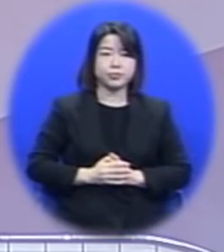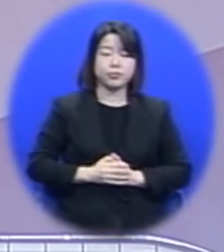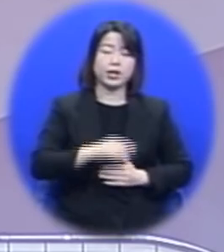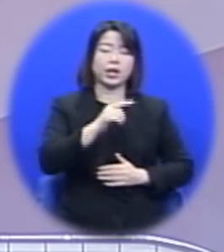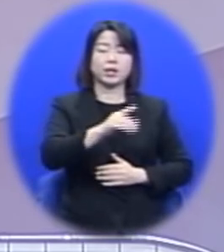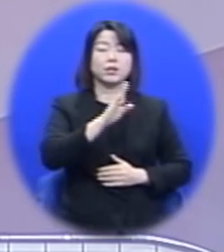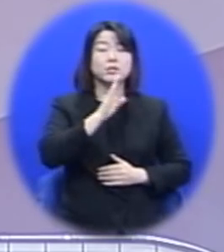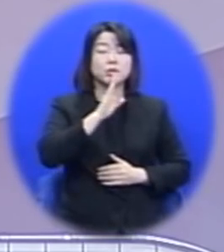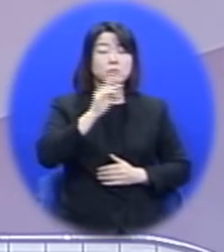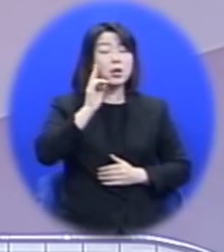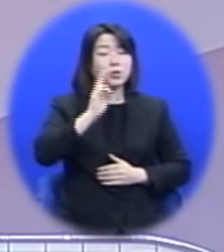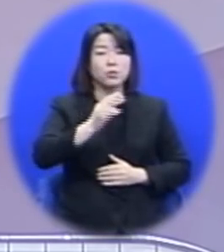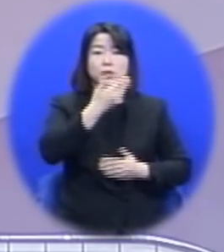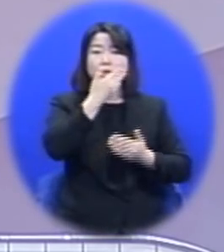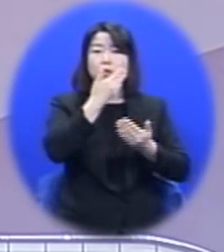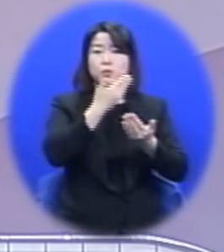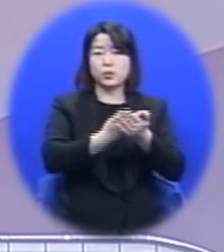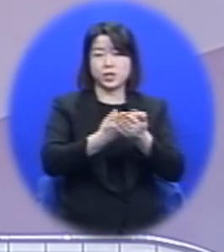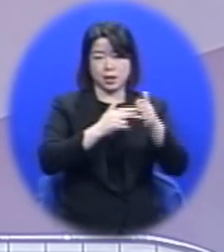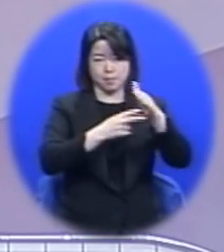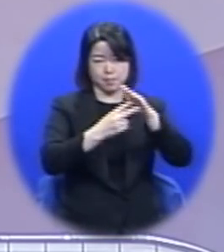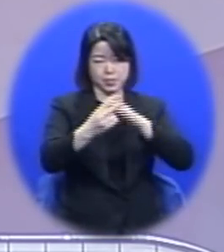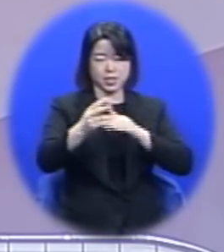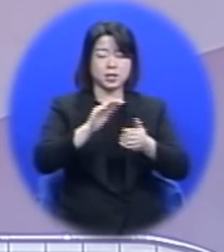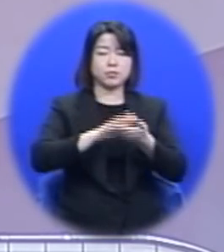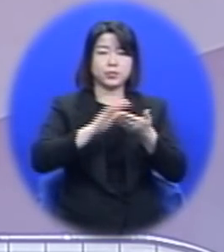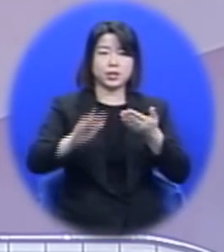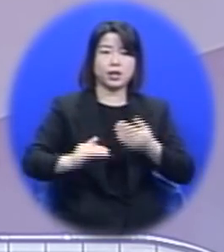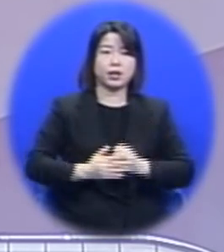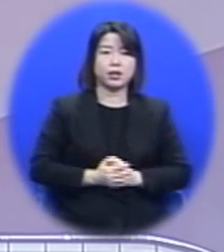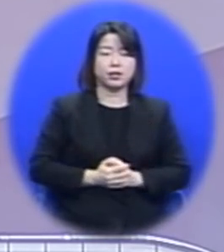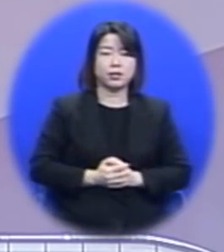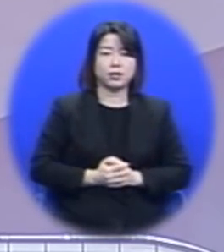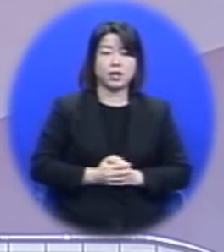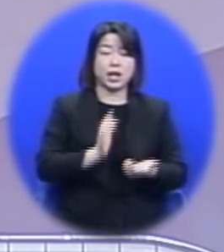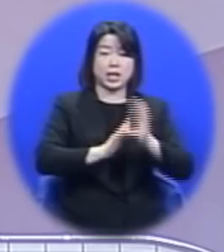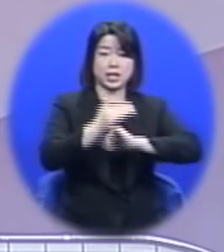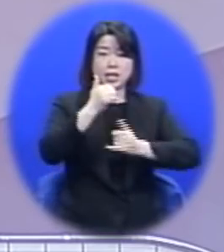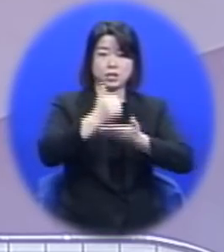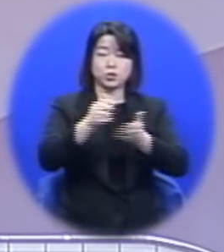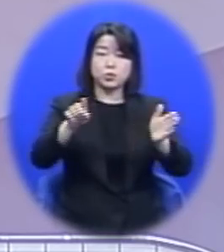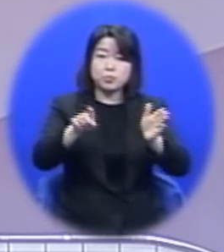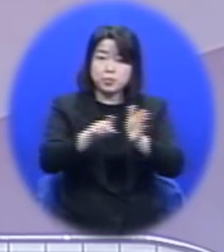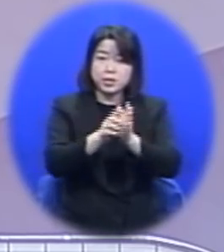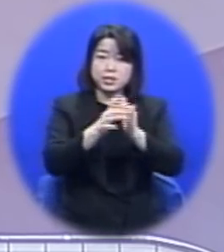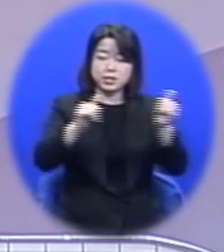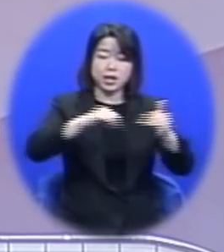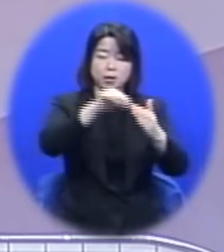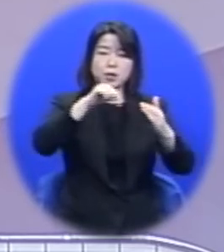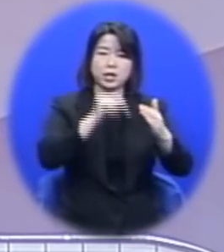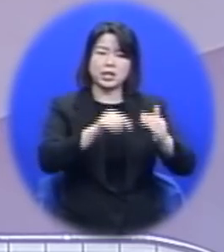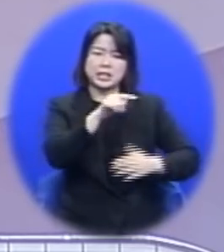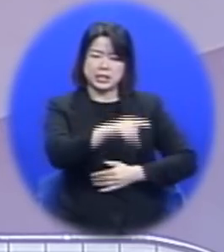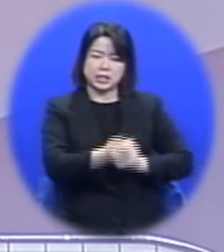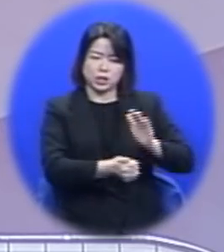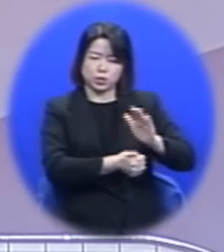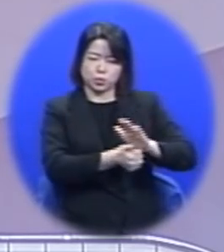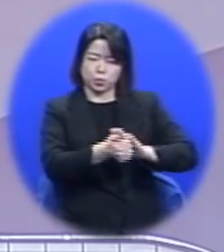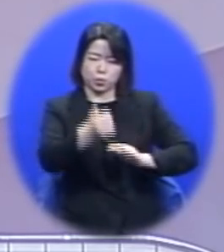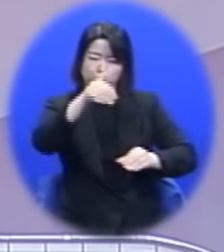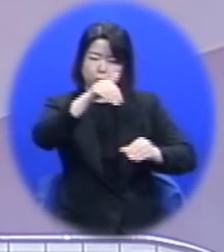이건 정말 너무나 귀한 비전이에요. 예수 믿는 사람들 안에는 이 소망이